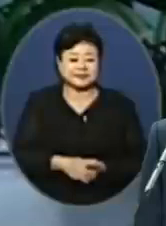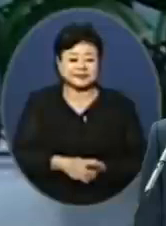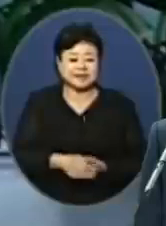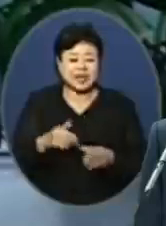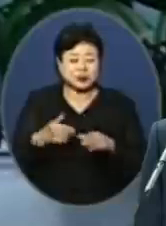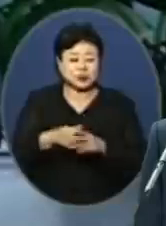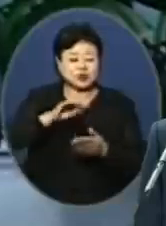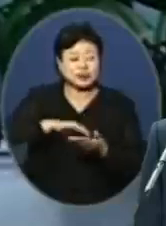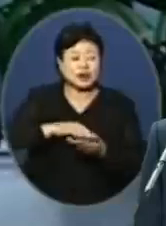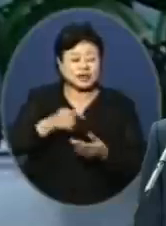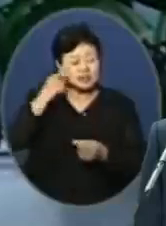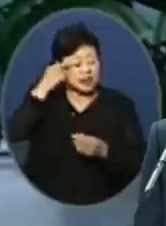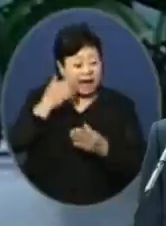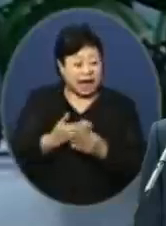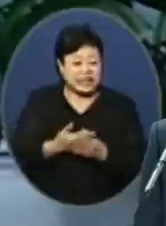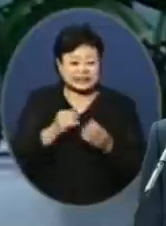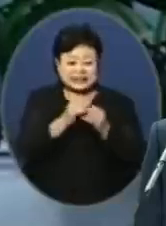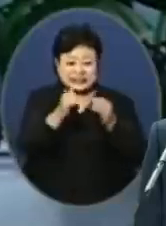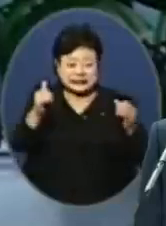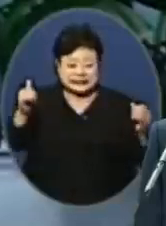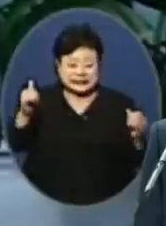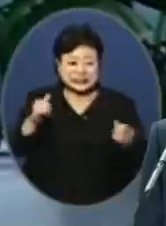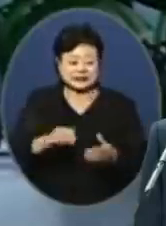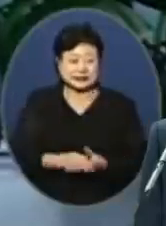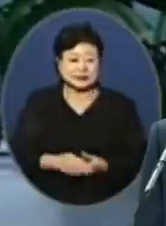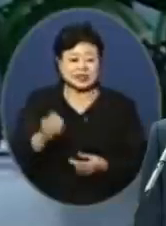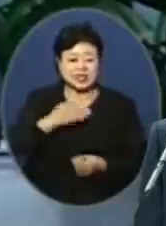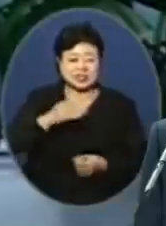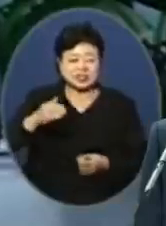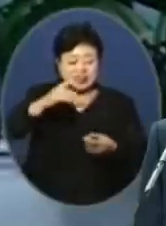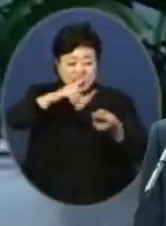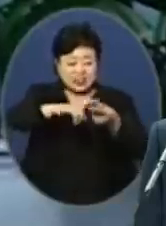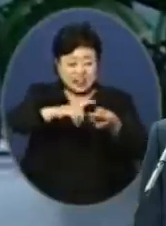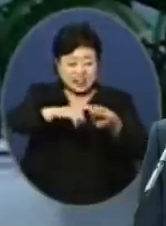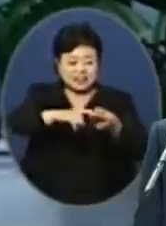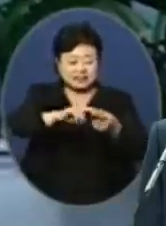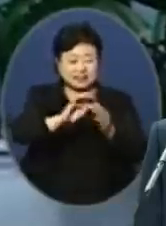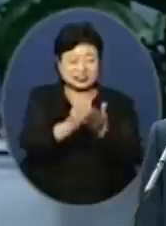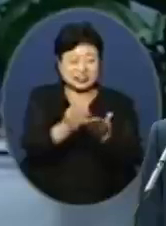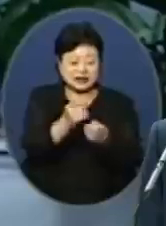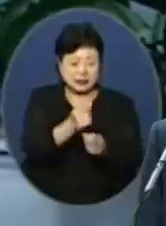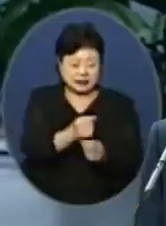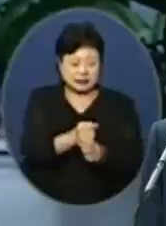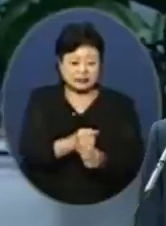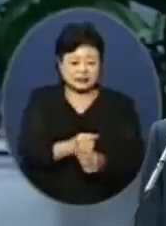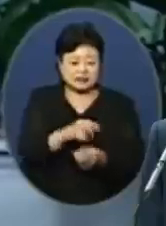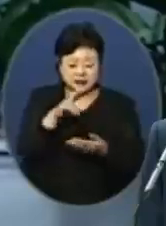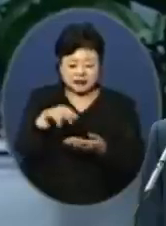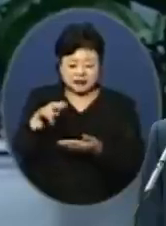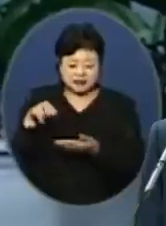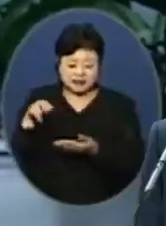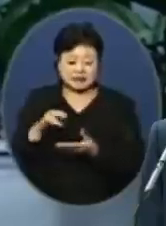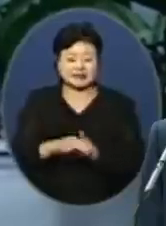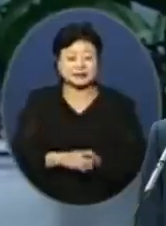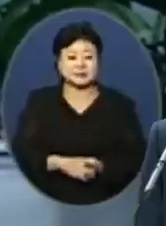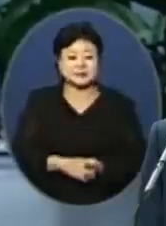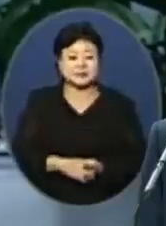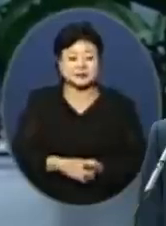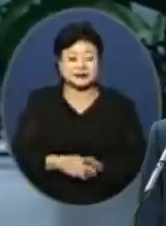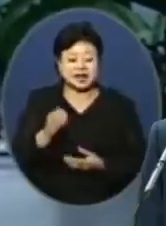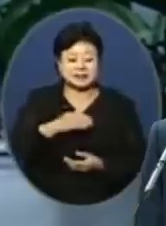종교 철학자가 정의에 대해서 말을 해서 그 책이 발간돼서 한국에서 많이 읽고 선전도 많이